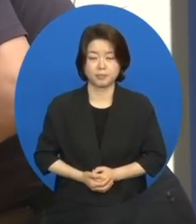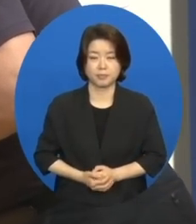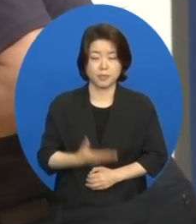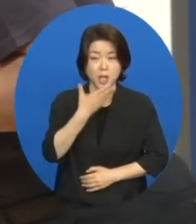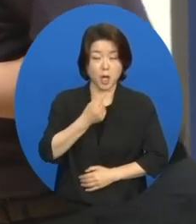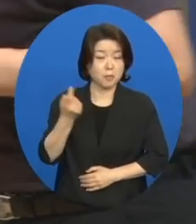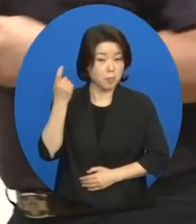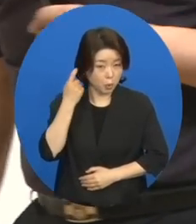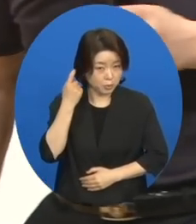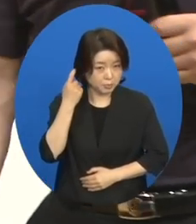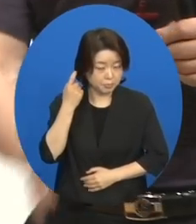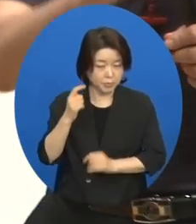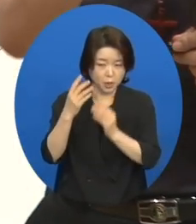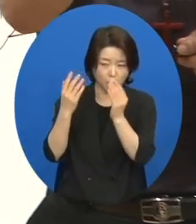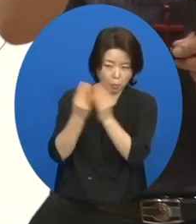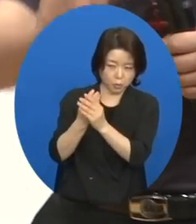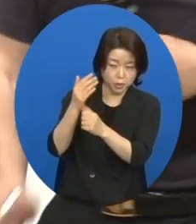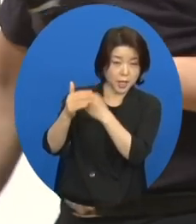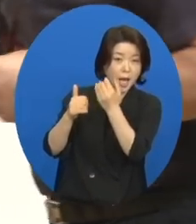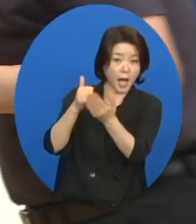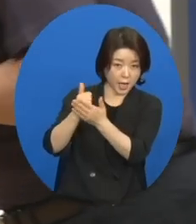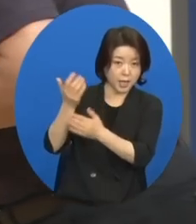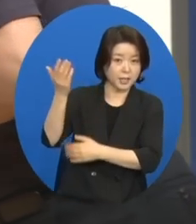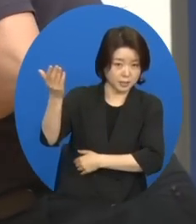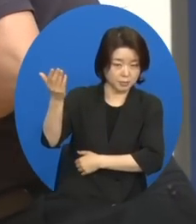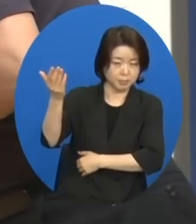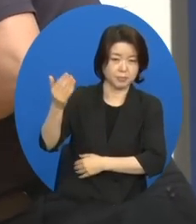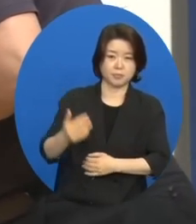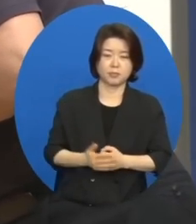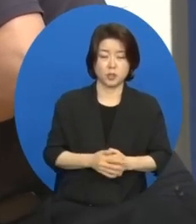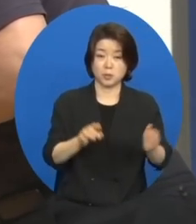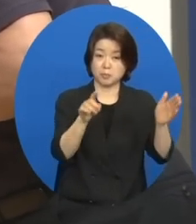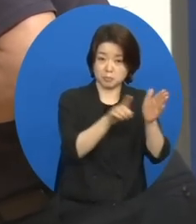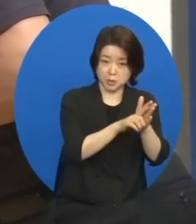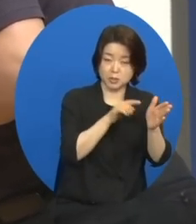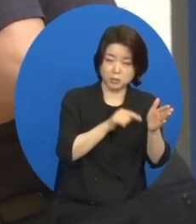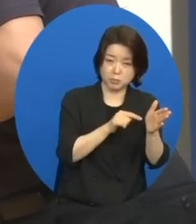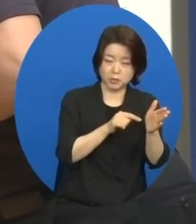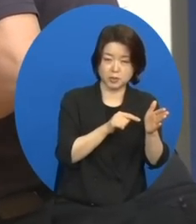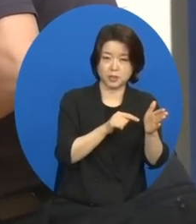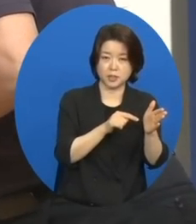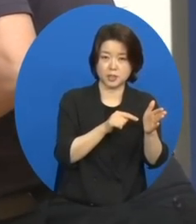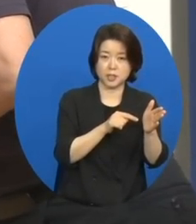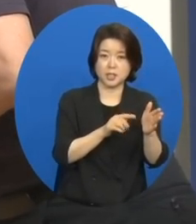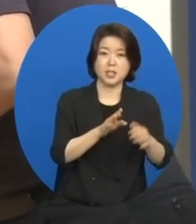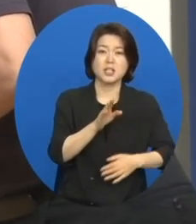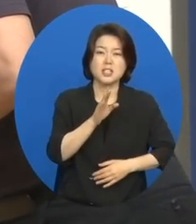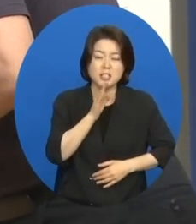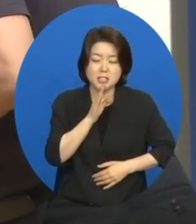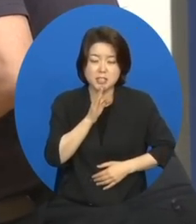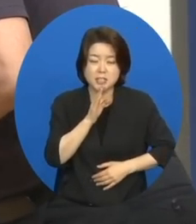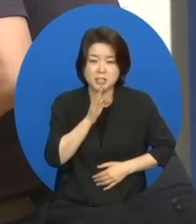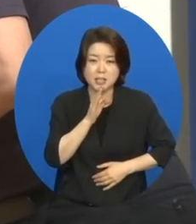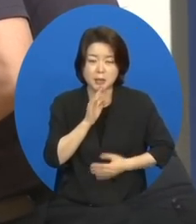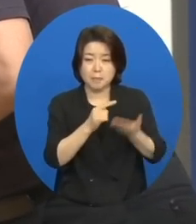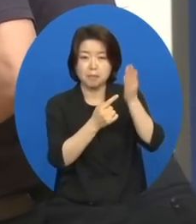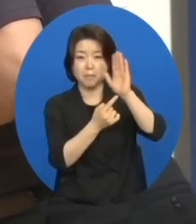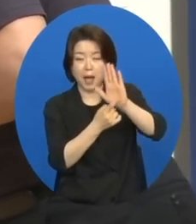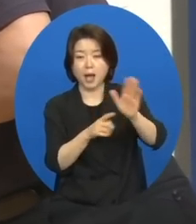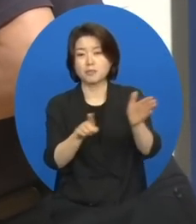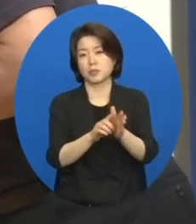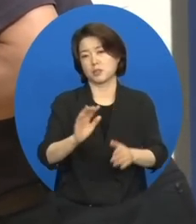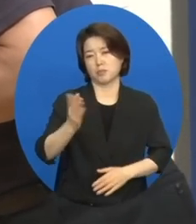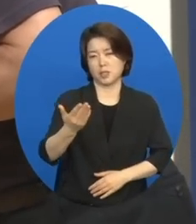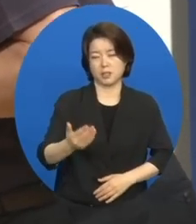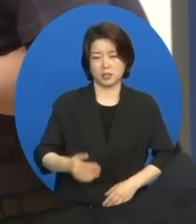복음이 온전한 하나님이신 복음이어야 하고 믿음은 그 실제 하는 믿음이 되어야 해요. 자,